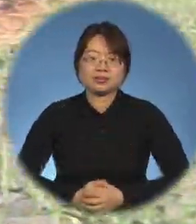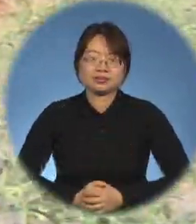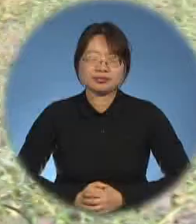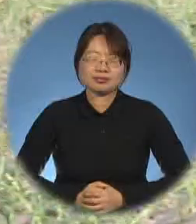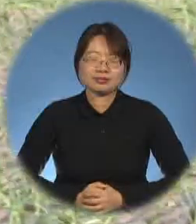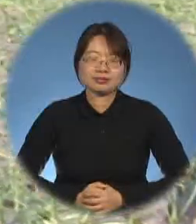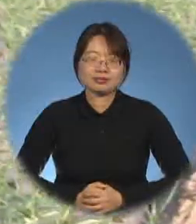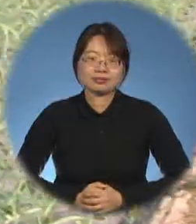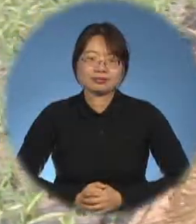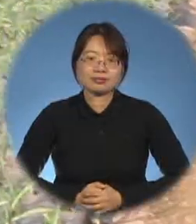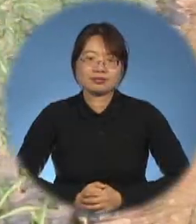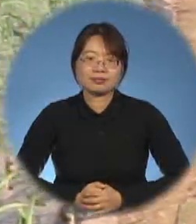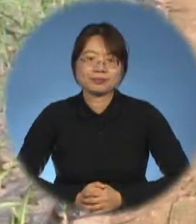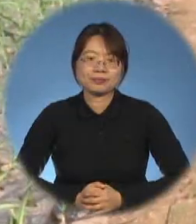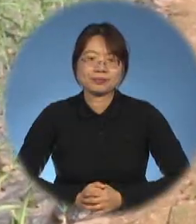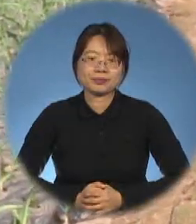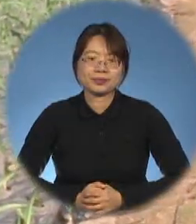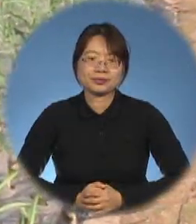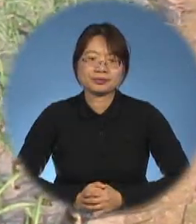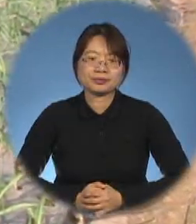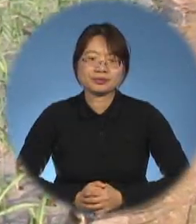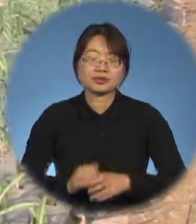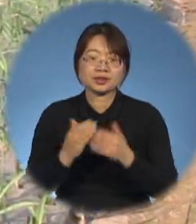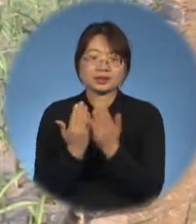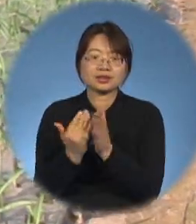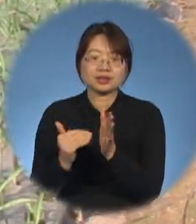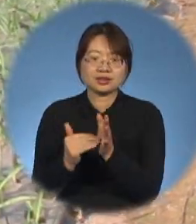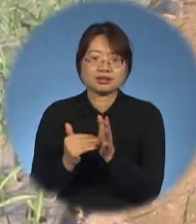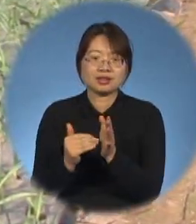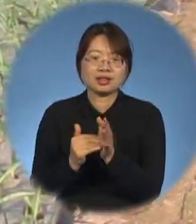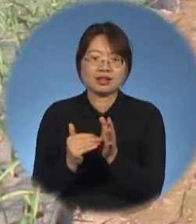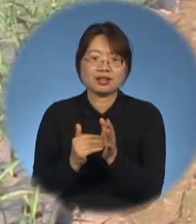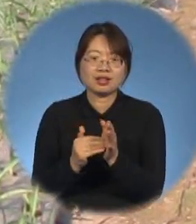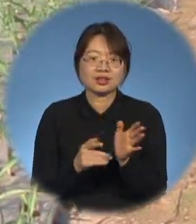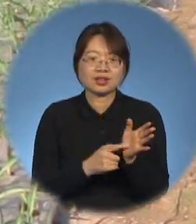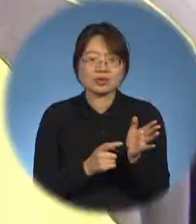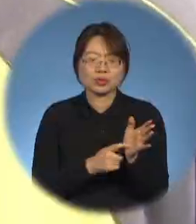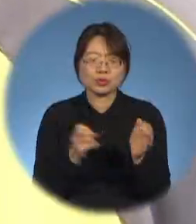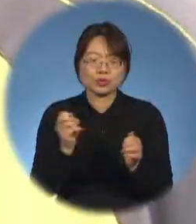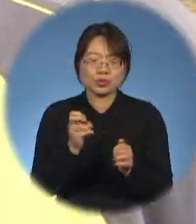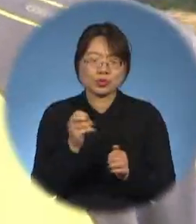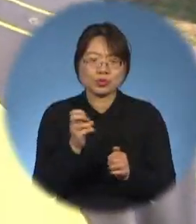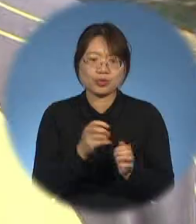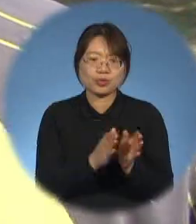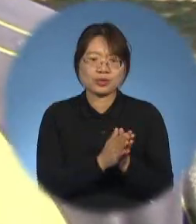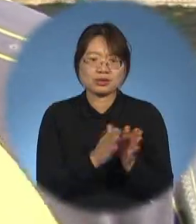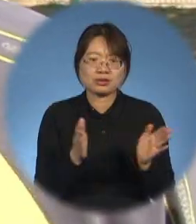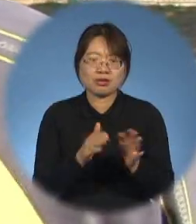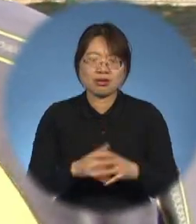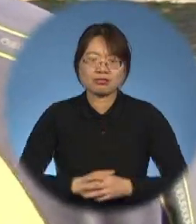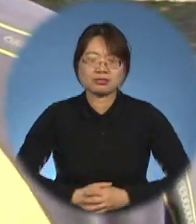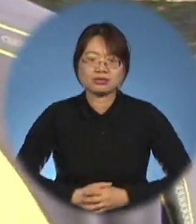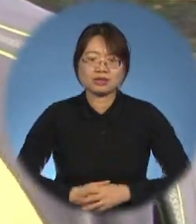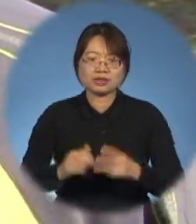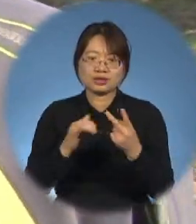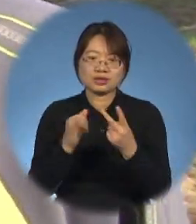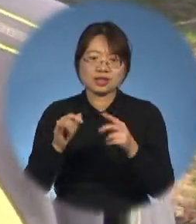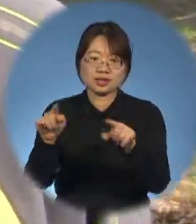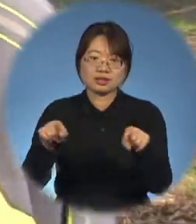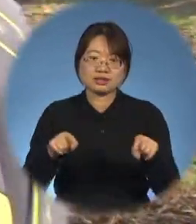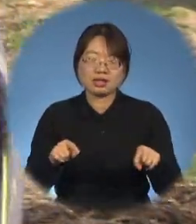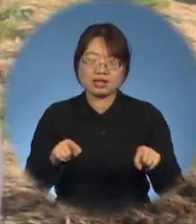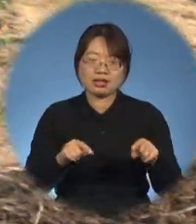더워지고 좋을 거 뭐 안 있어 다 지나버린 100 그건 더 두 사람 사이